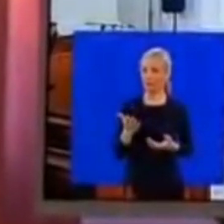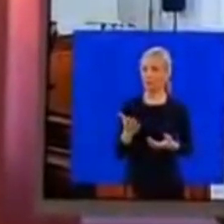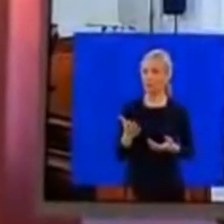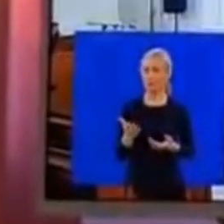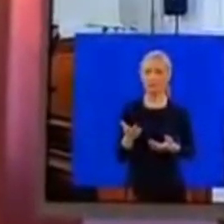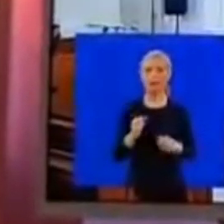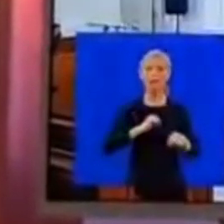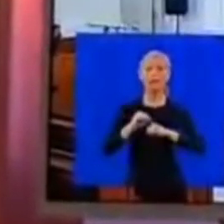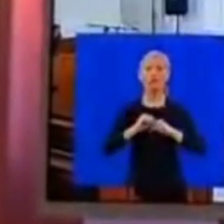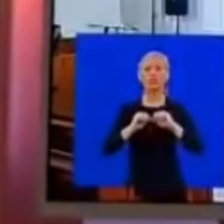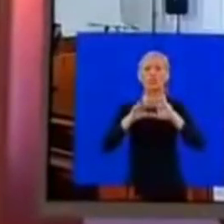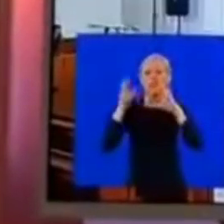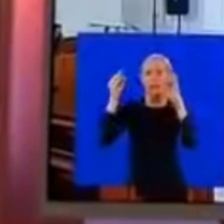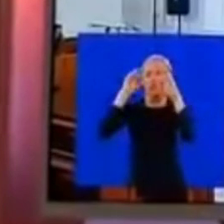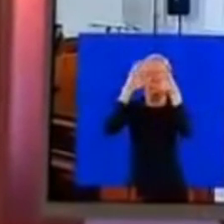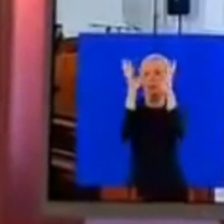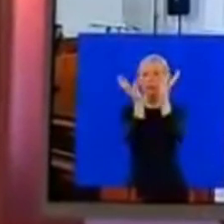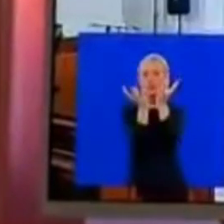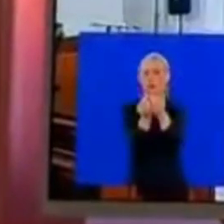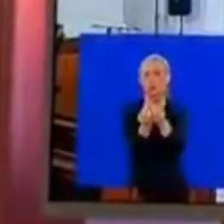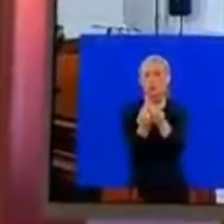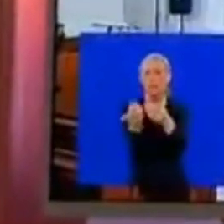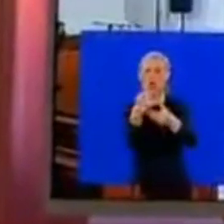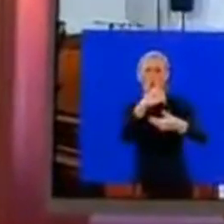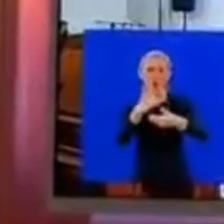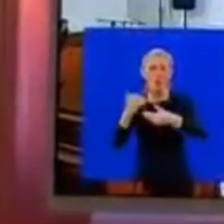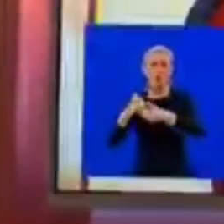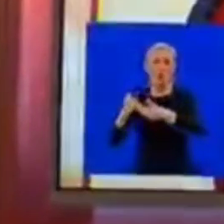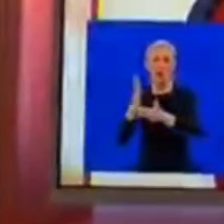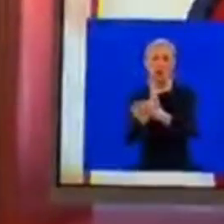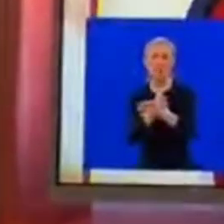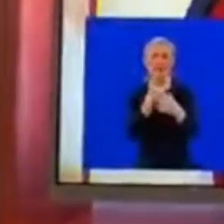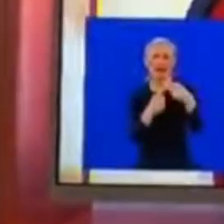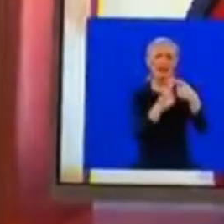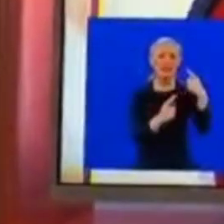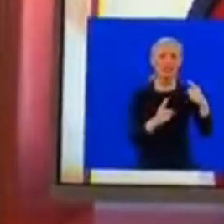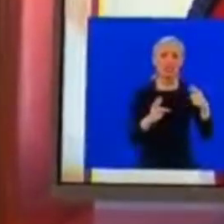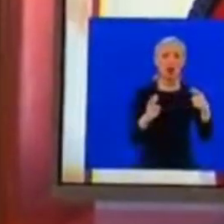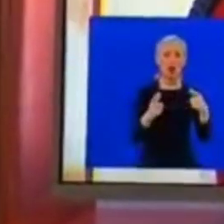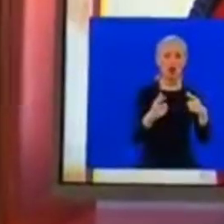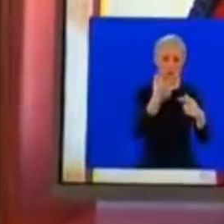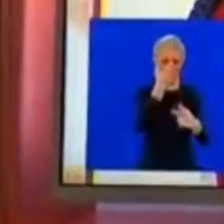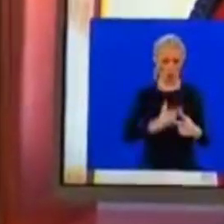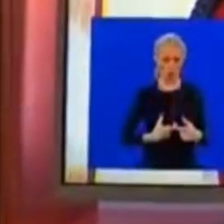Politički aparat je toliko ušao u sve segmente individualnog i zajedničkog života.